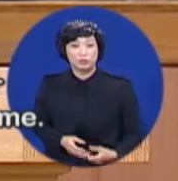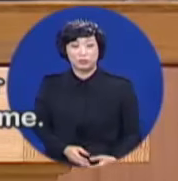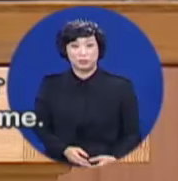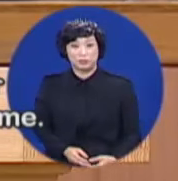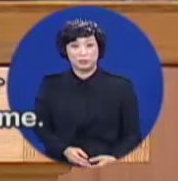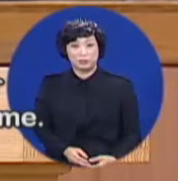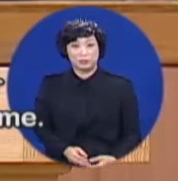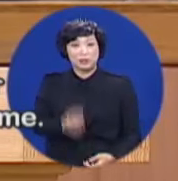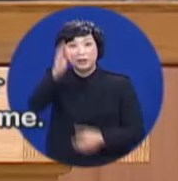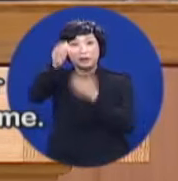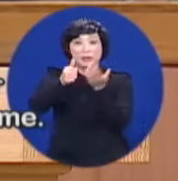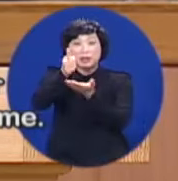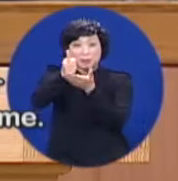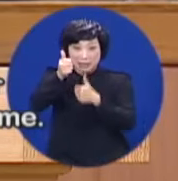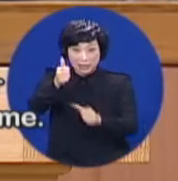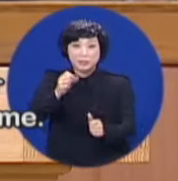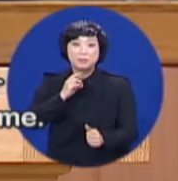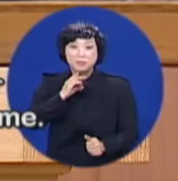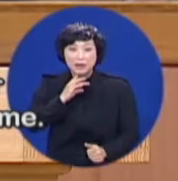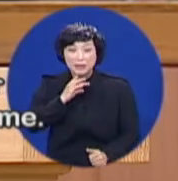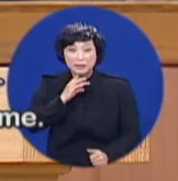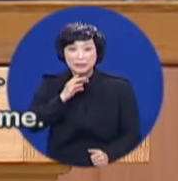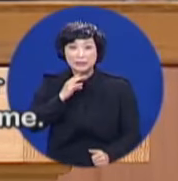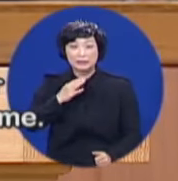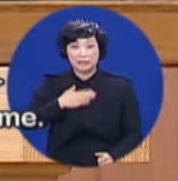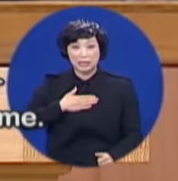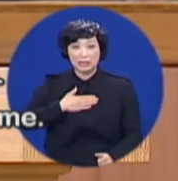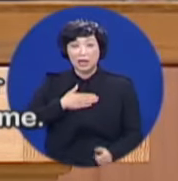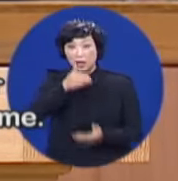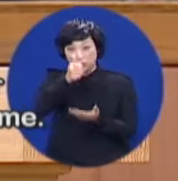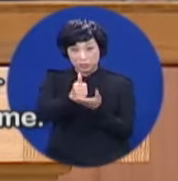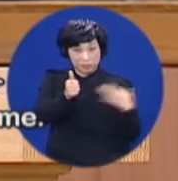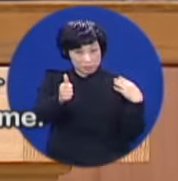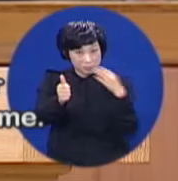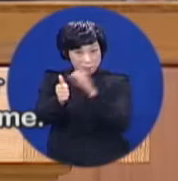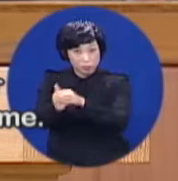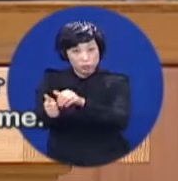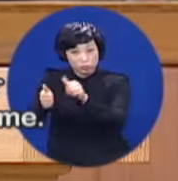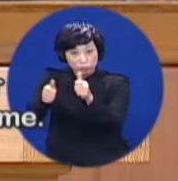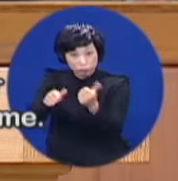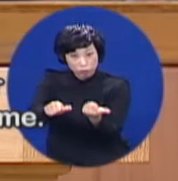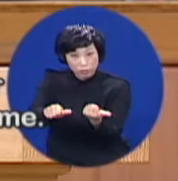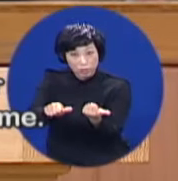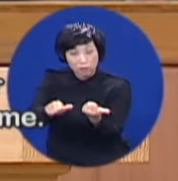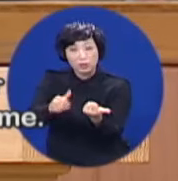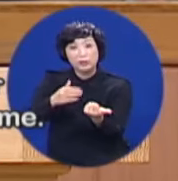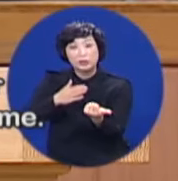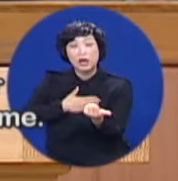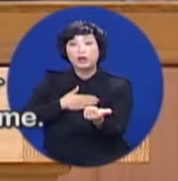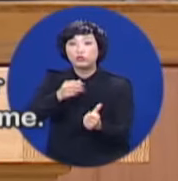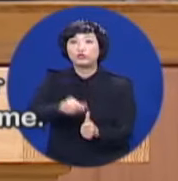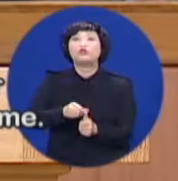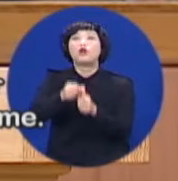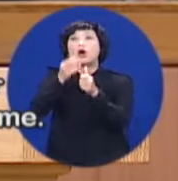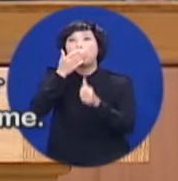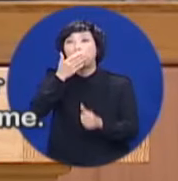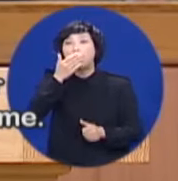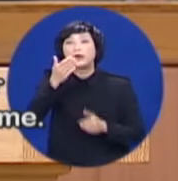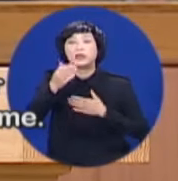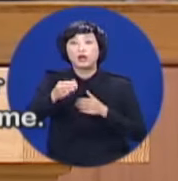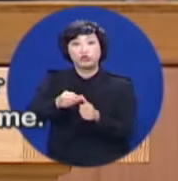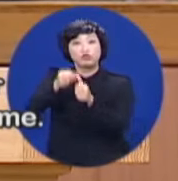하나님의 아들만이 내 죄를 짊어지고 죽어서 나를 구원할